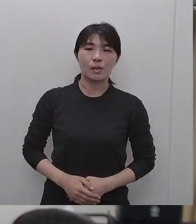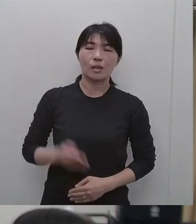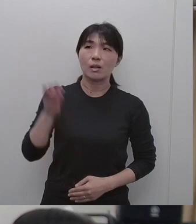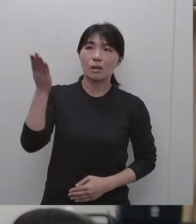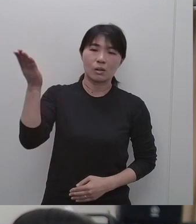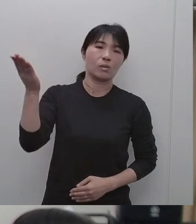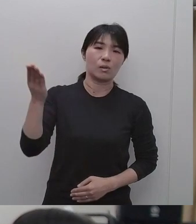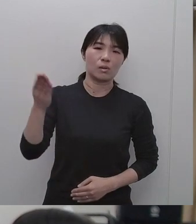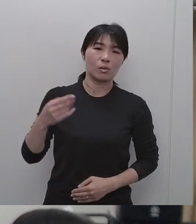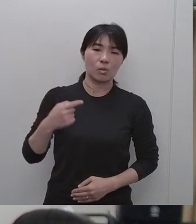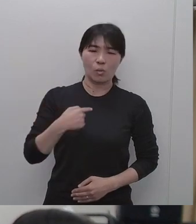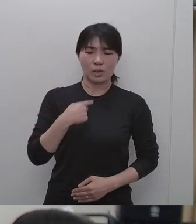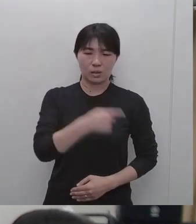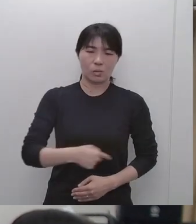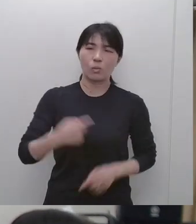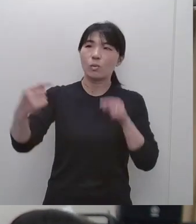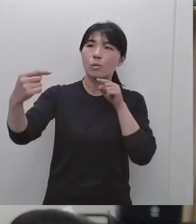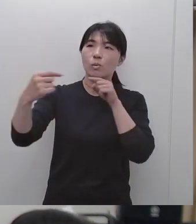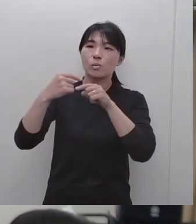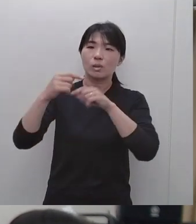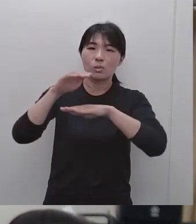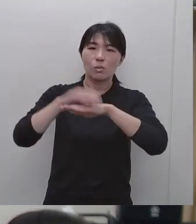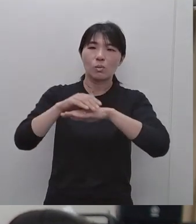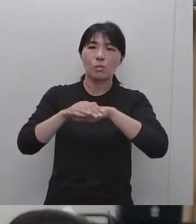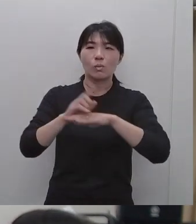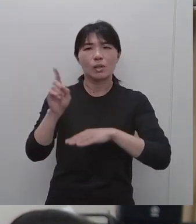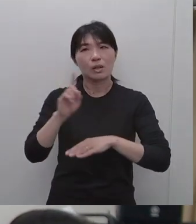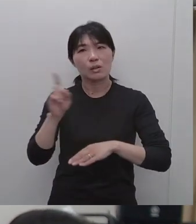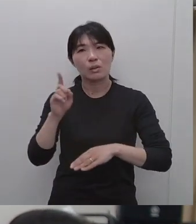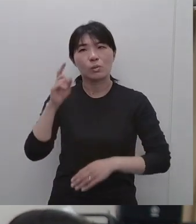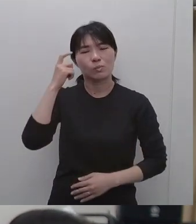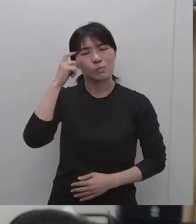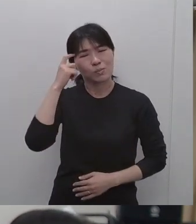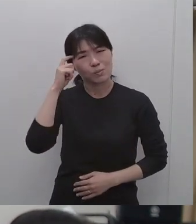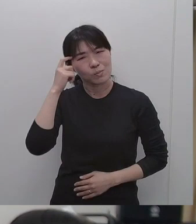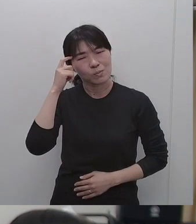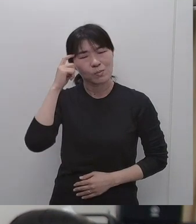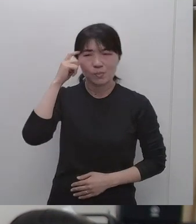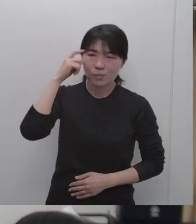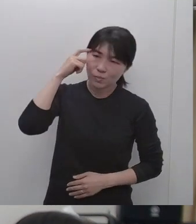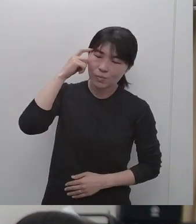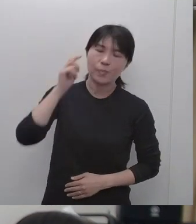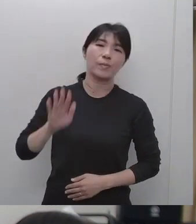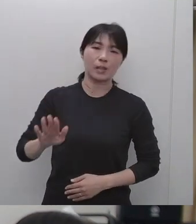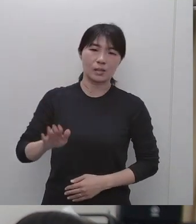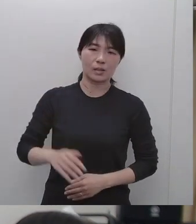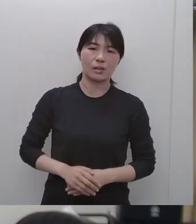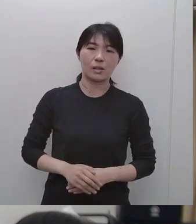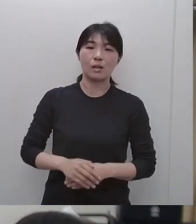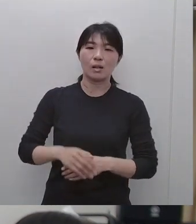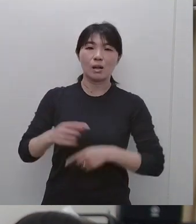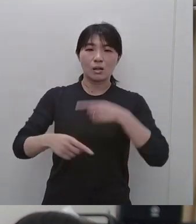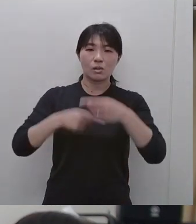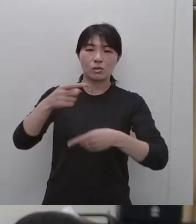たら、お父さん、お母さんたちの心も通じ合うんかなと思いながら、この言葉は